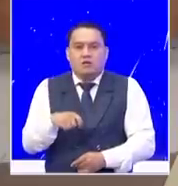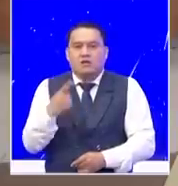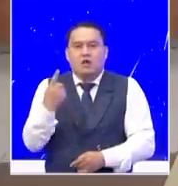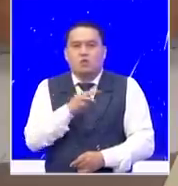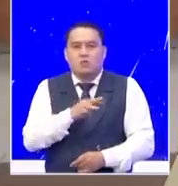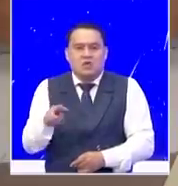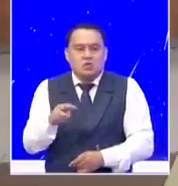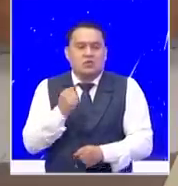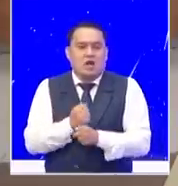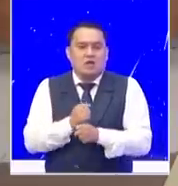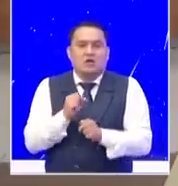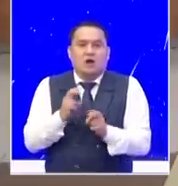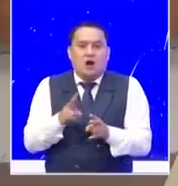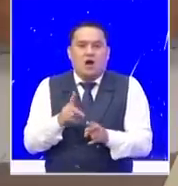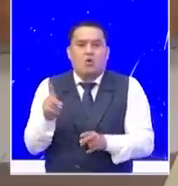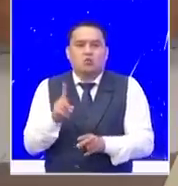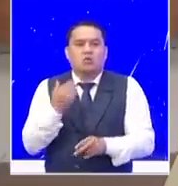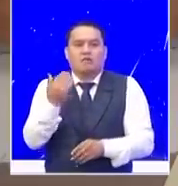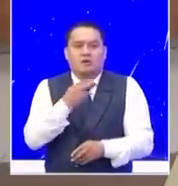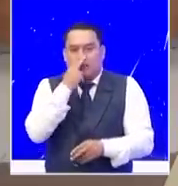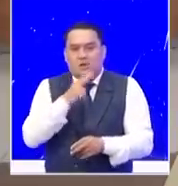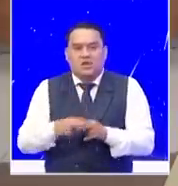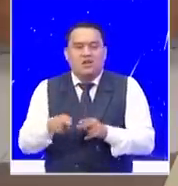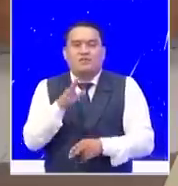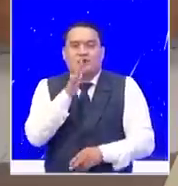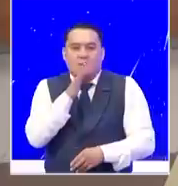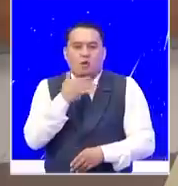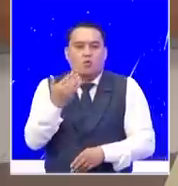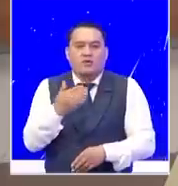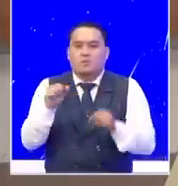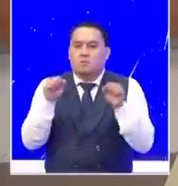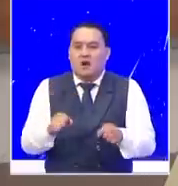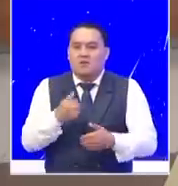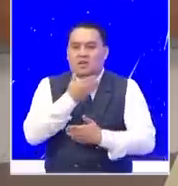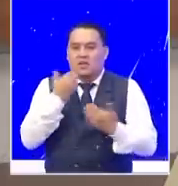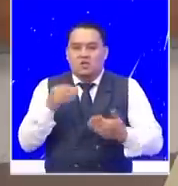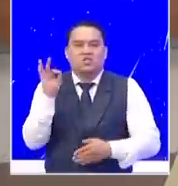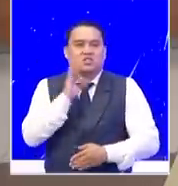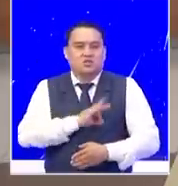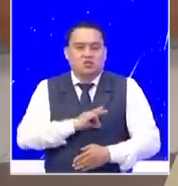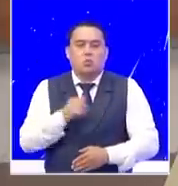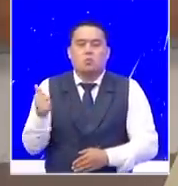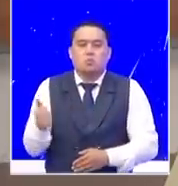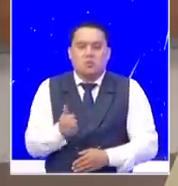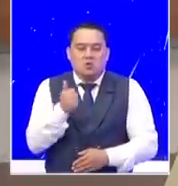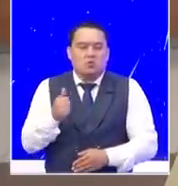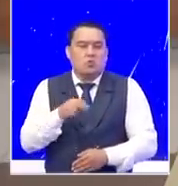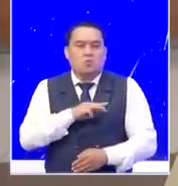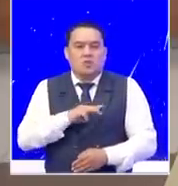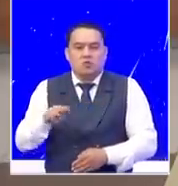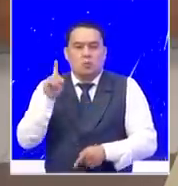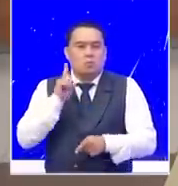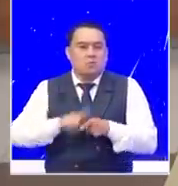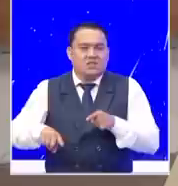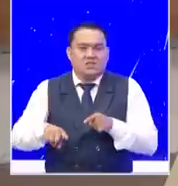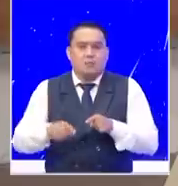минуты и не делайте так, чтобы кто-то из-за вас потерял время. У вас нет такого права. Вы должны использовать часы и минуты с пользой. Время